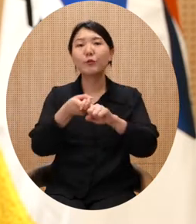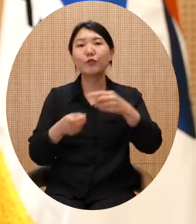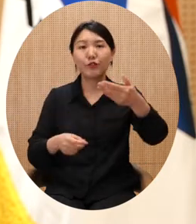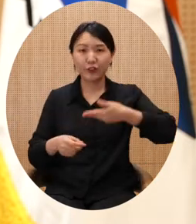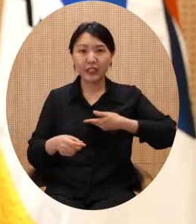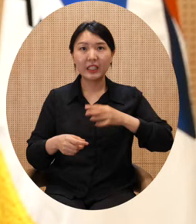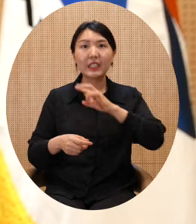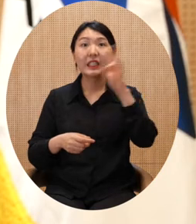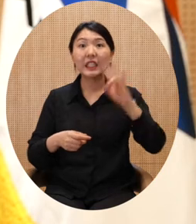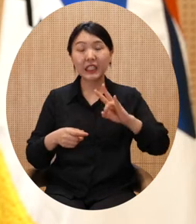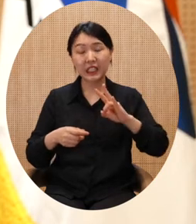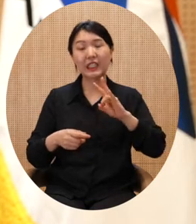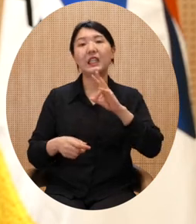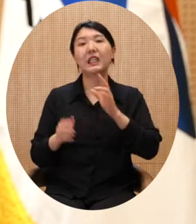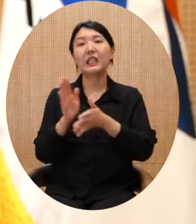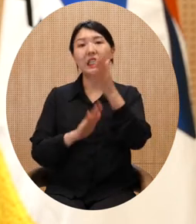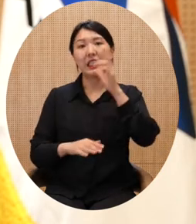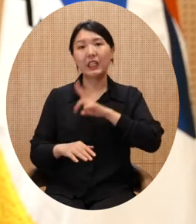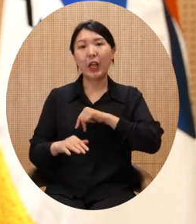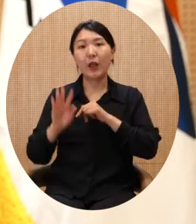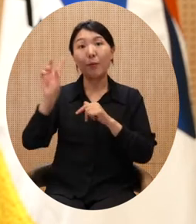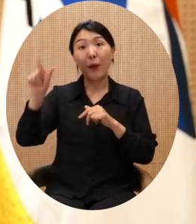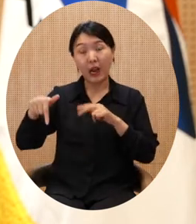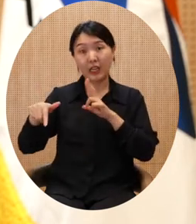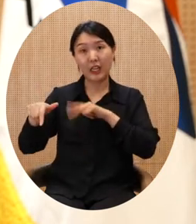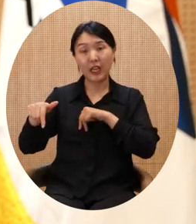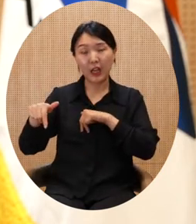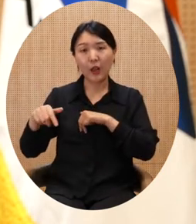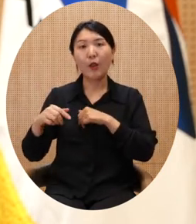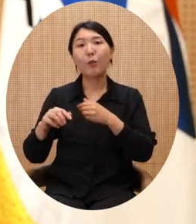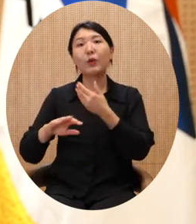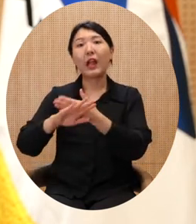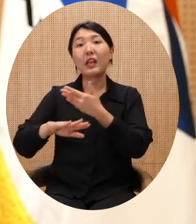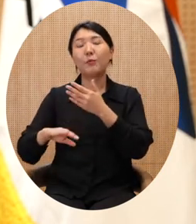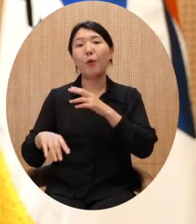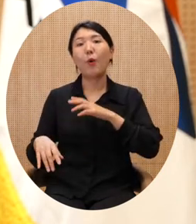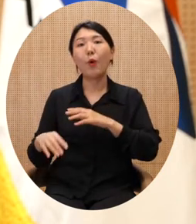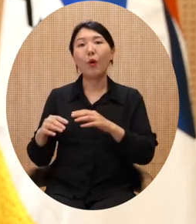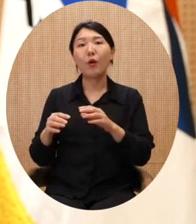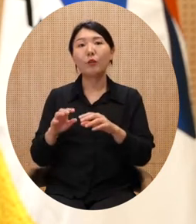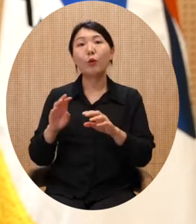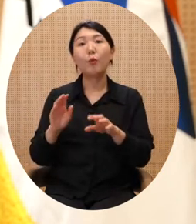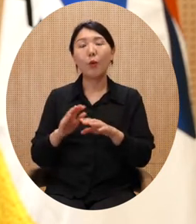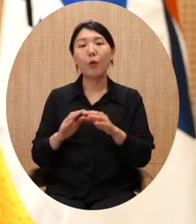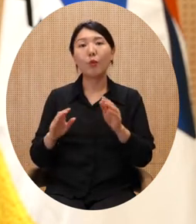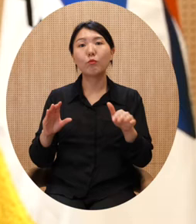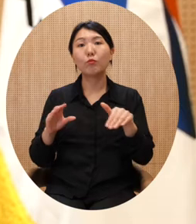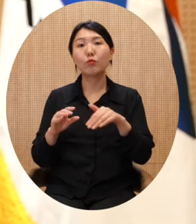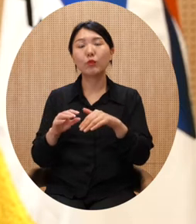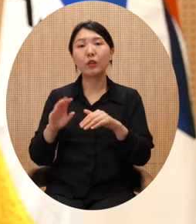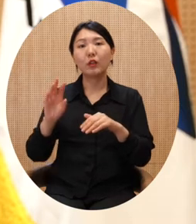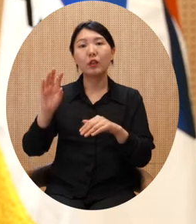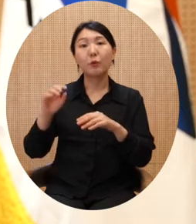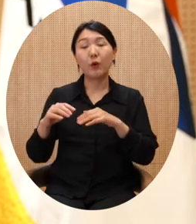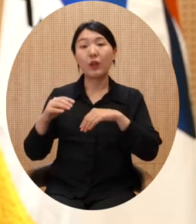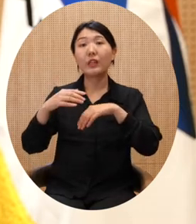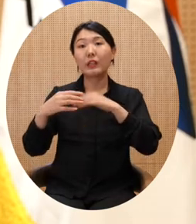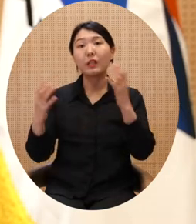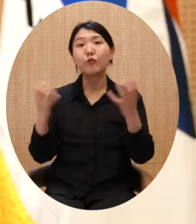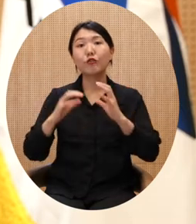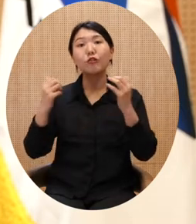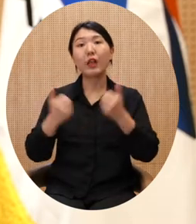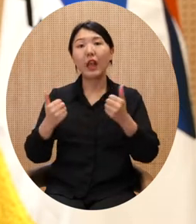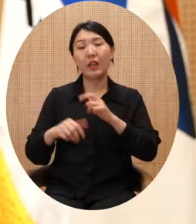보내주신 시흥시의회 박춘호 의장님을 비롯한 여러 의원님들과 문정복 조정식 국회의원님께도